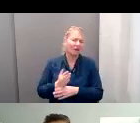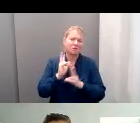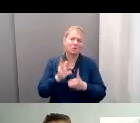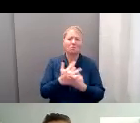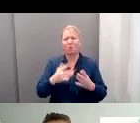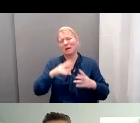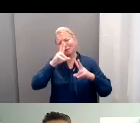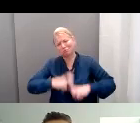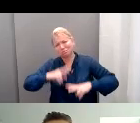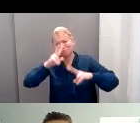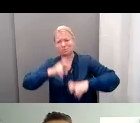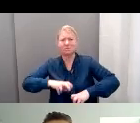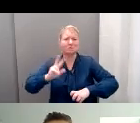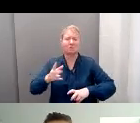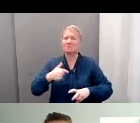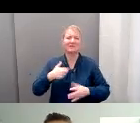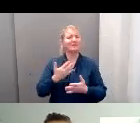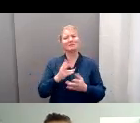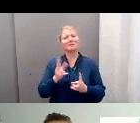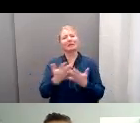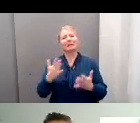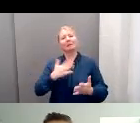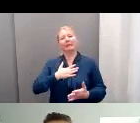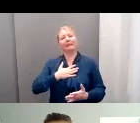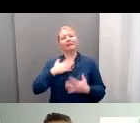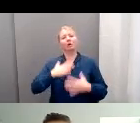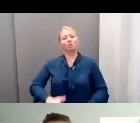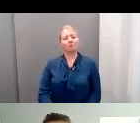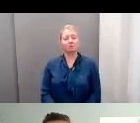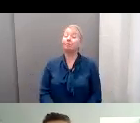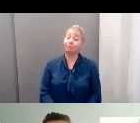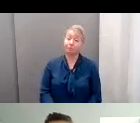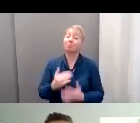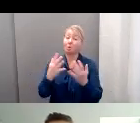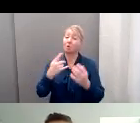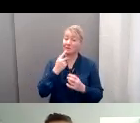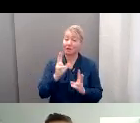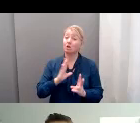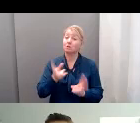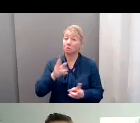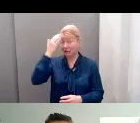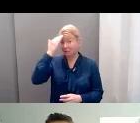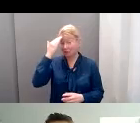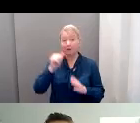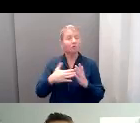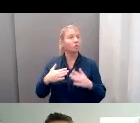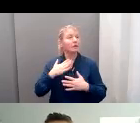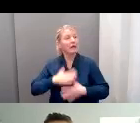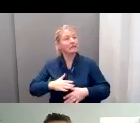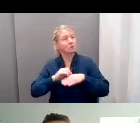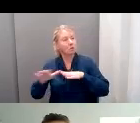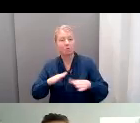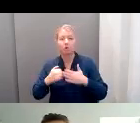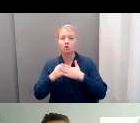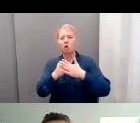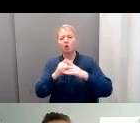har olika typer av erfarenheter från hälso- och sjukvård och stöd och service där man på olika sätt inte får information,